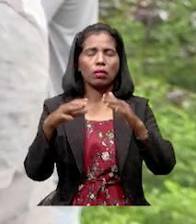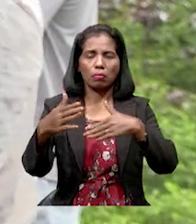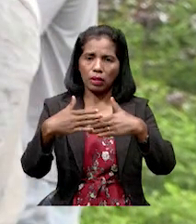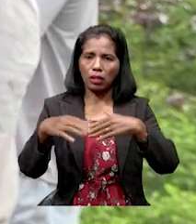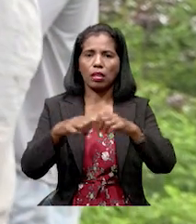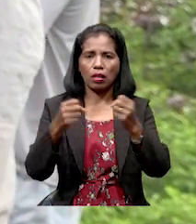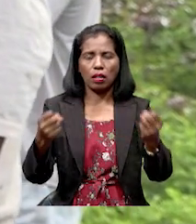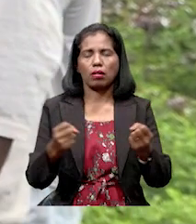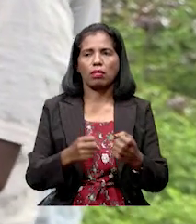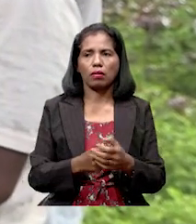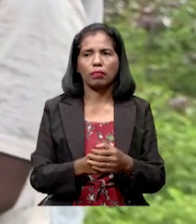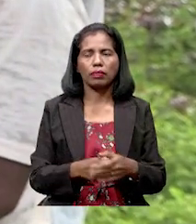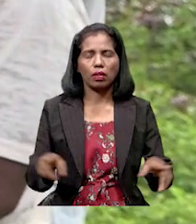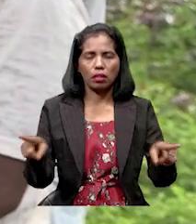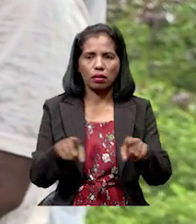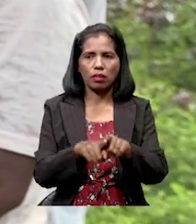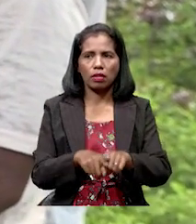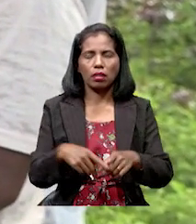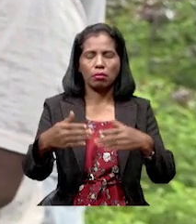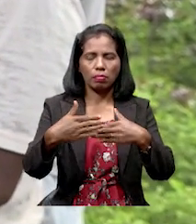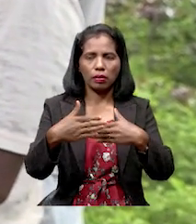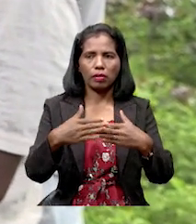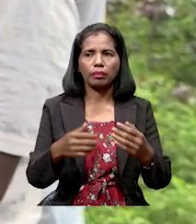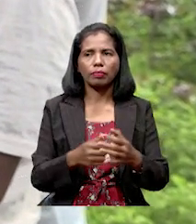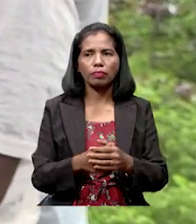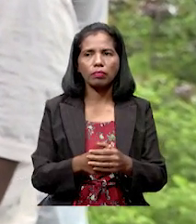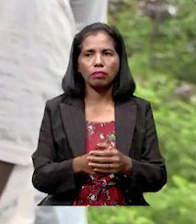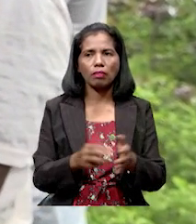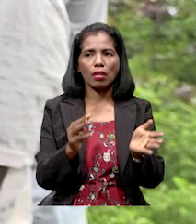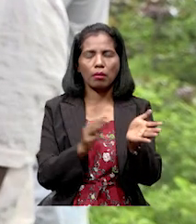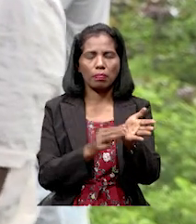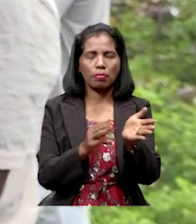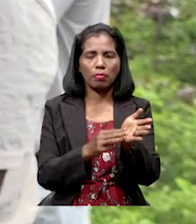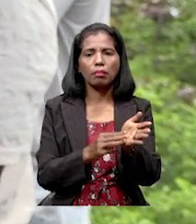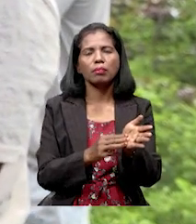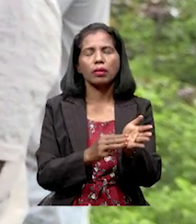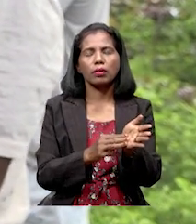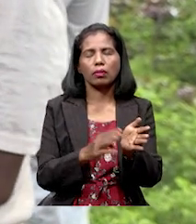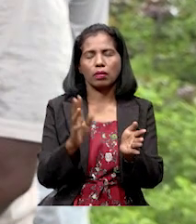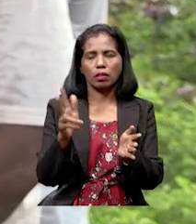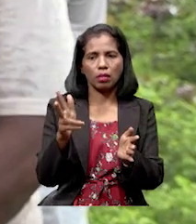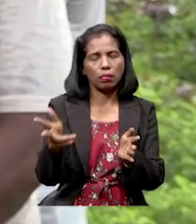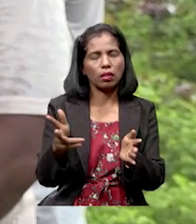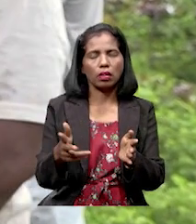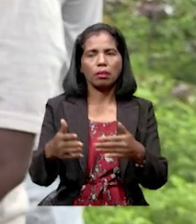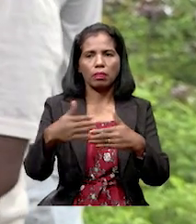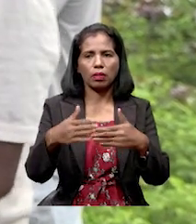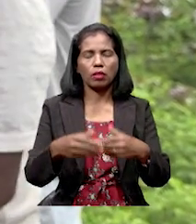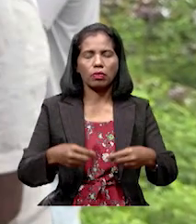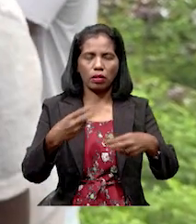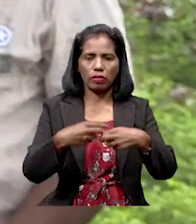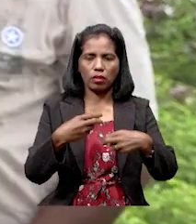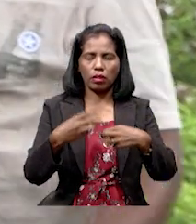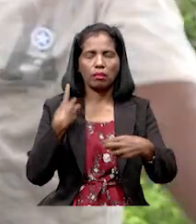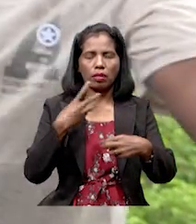sa yadet be basic ya ane sa 20 metro 30 metro ane sa ne ne be fo amia sa ba ami komunidad